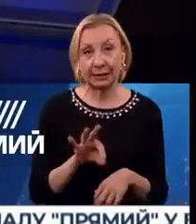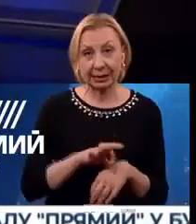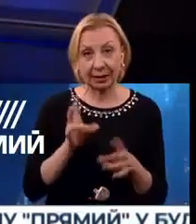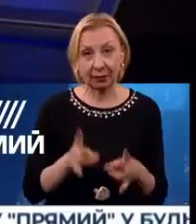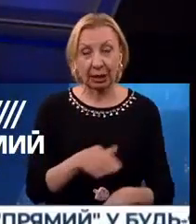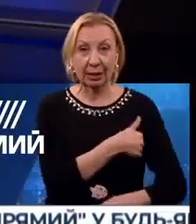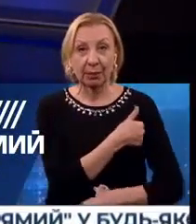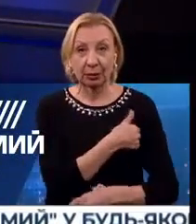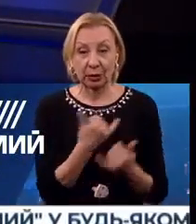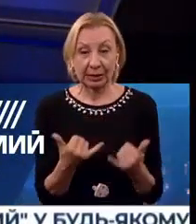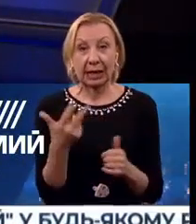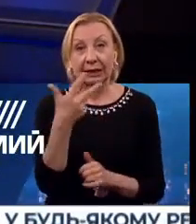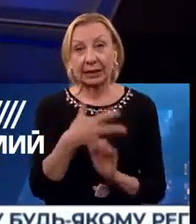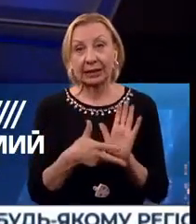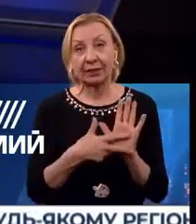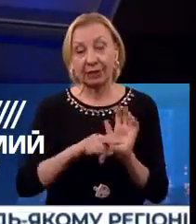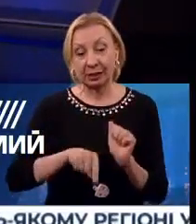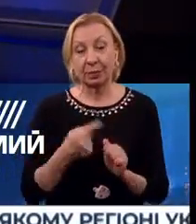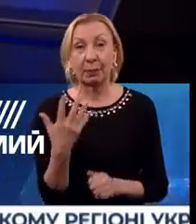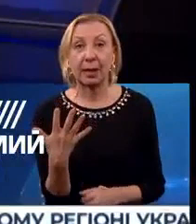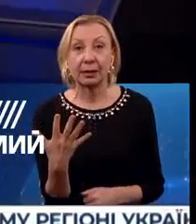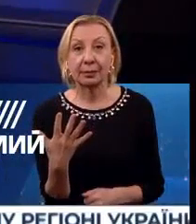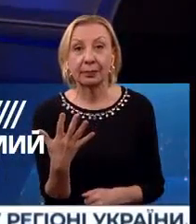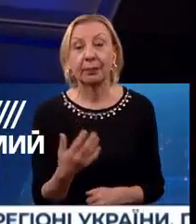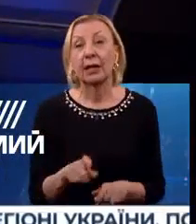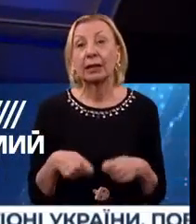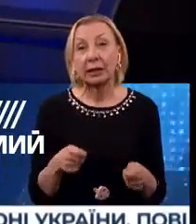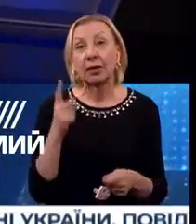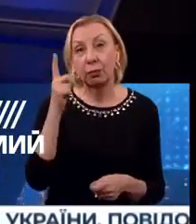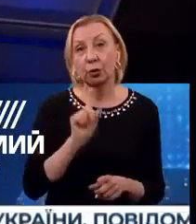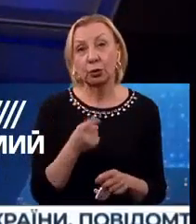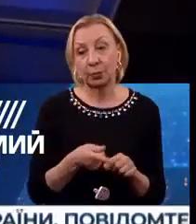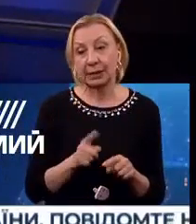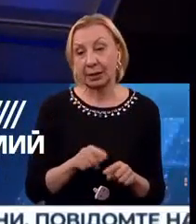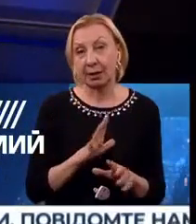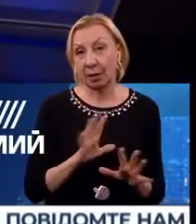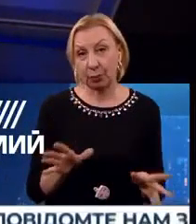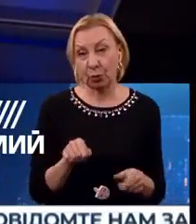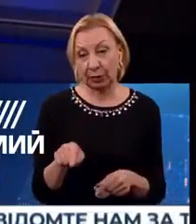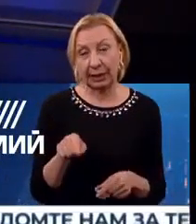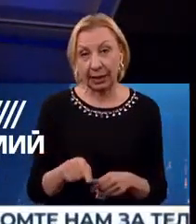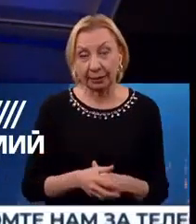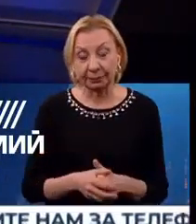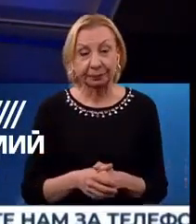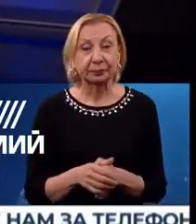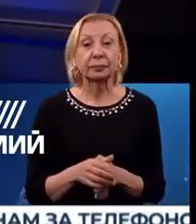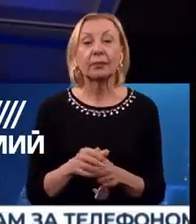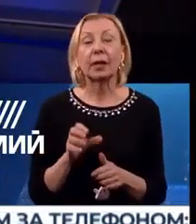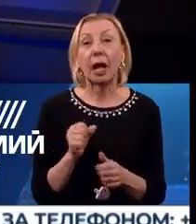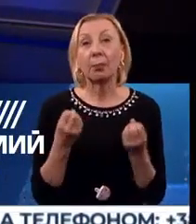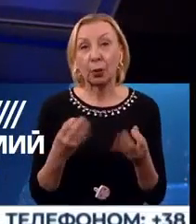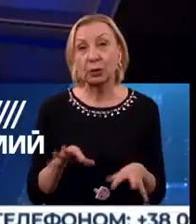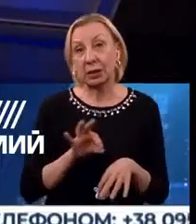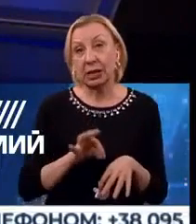неї температура зараз 38,5 градусів. Дай Бог, щоб це не було те, про що кожен міг подумати, а